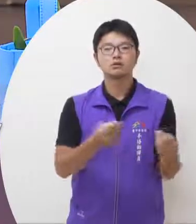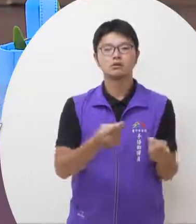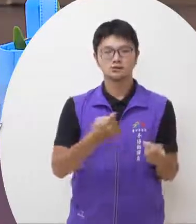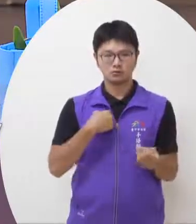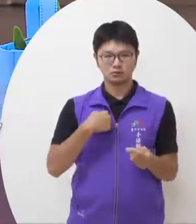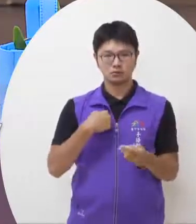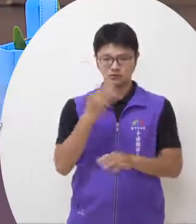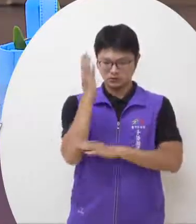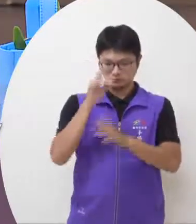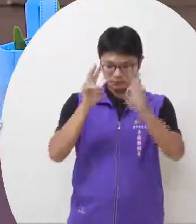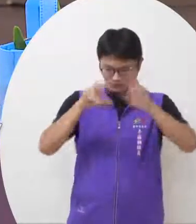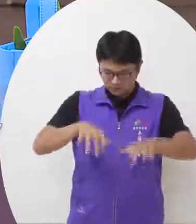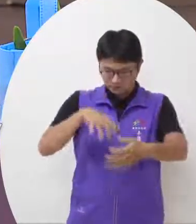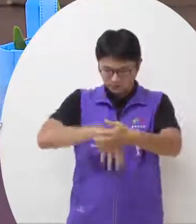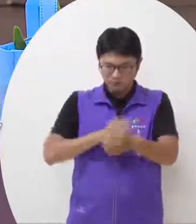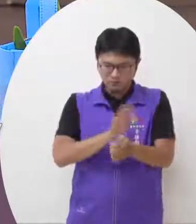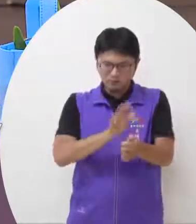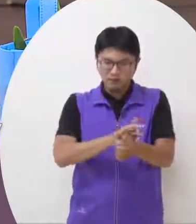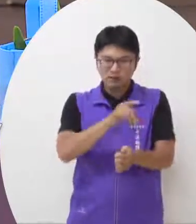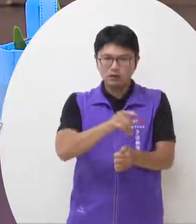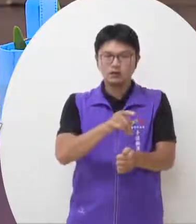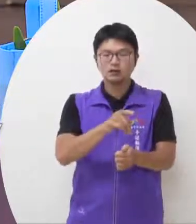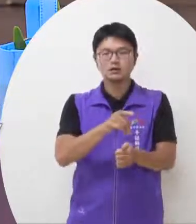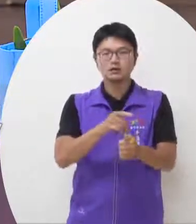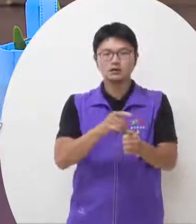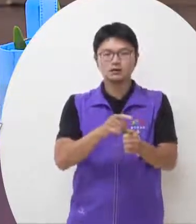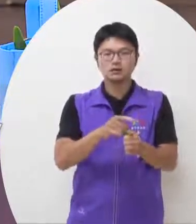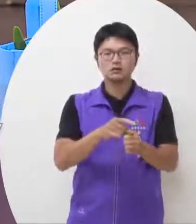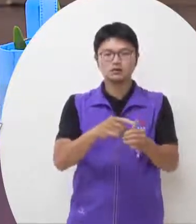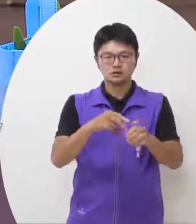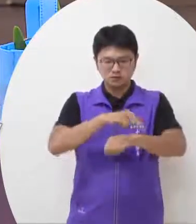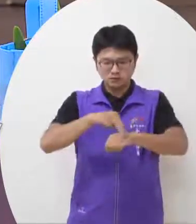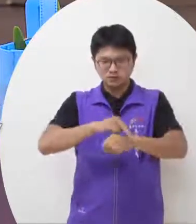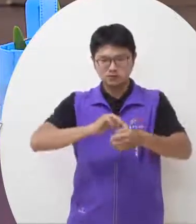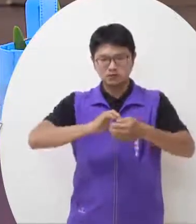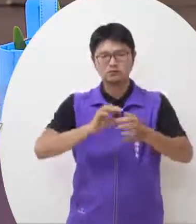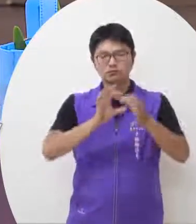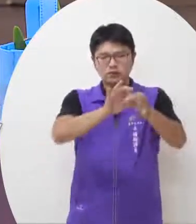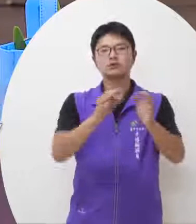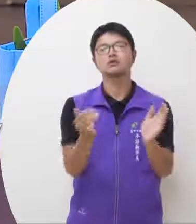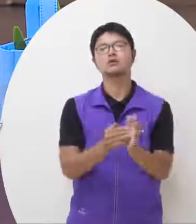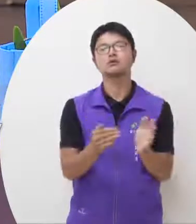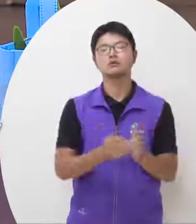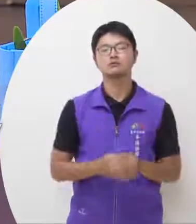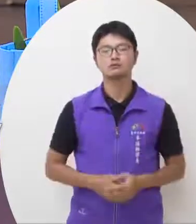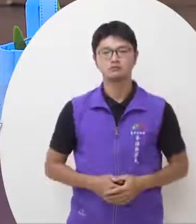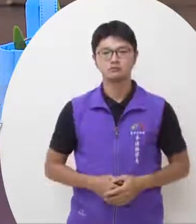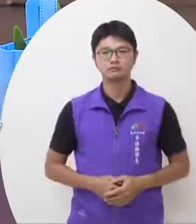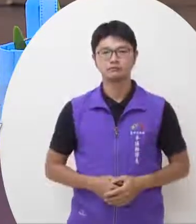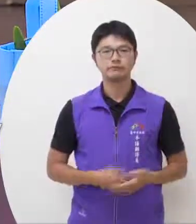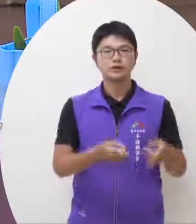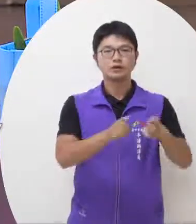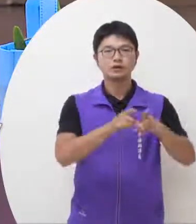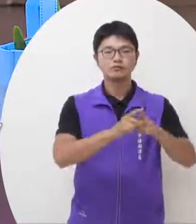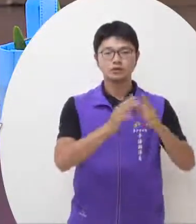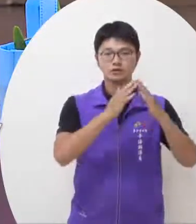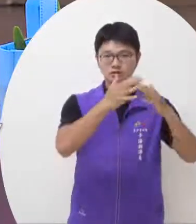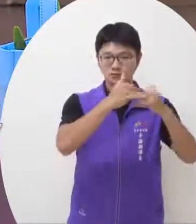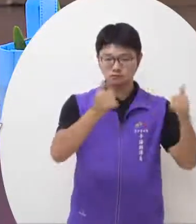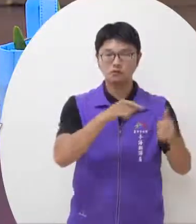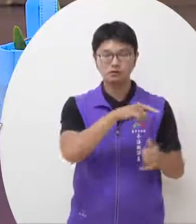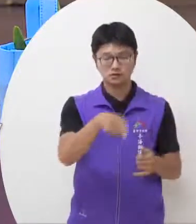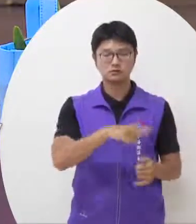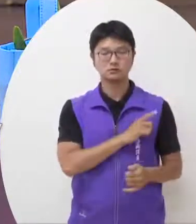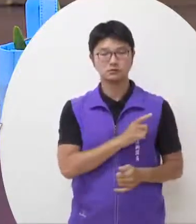直接帮他改好。所以他自己，所以这部分也是最大的族群，也所以剩下的就是一般市民也不见得每个人会